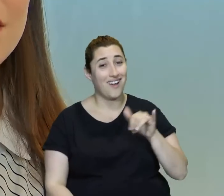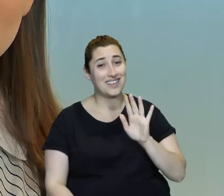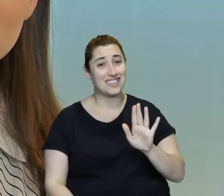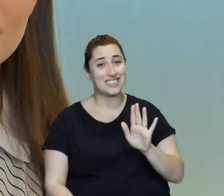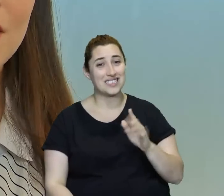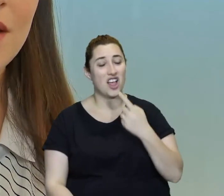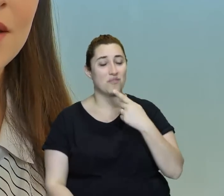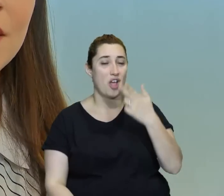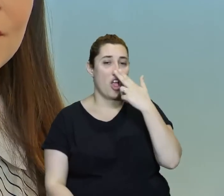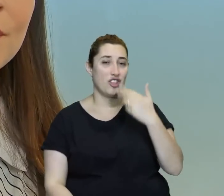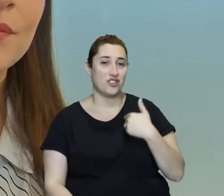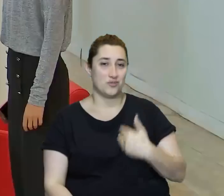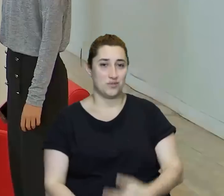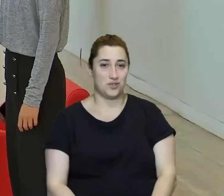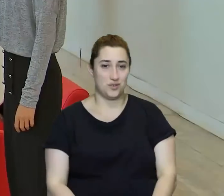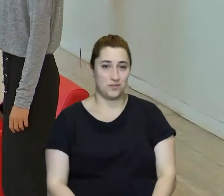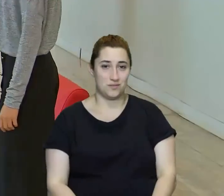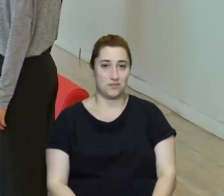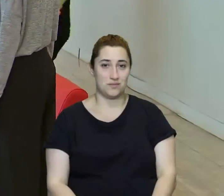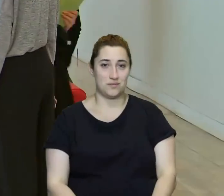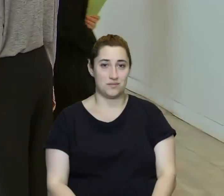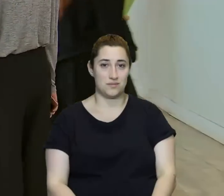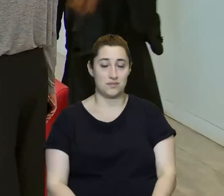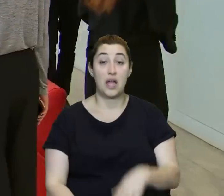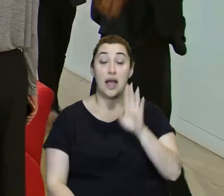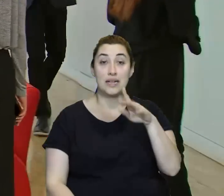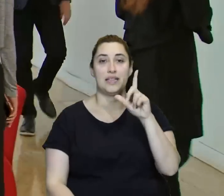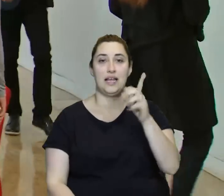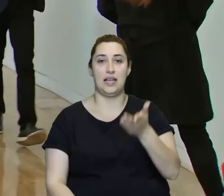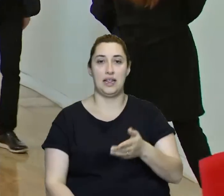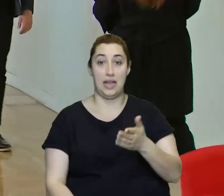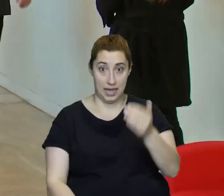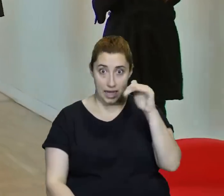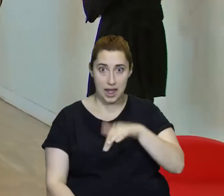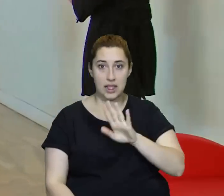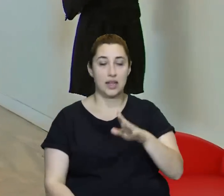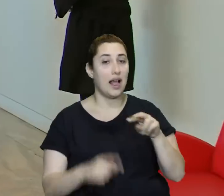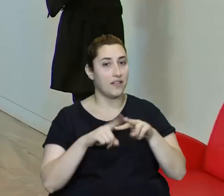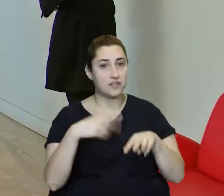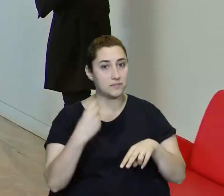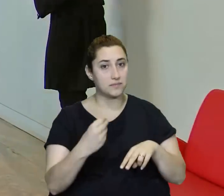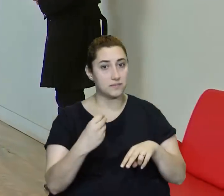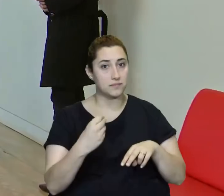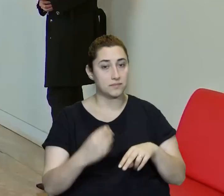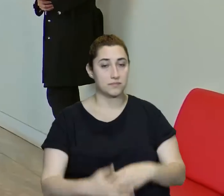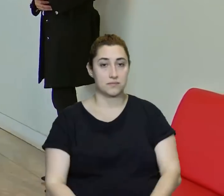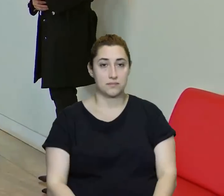Haklısınız. Ağız alışkanlığı. Gidiyor. Ha Leyla. Geldin mi Alif? Ne haber?